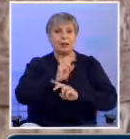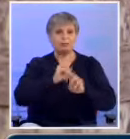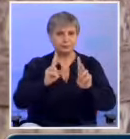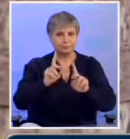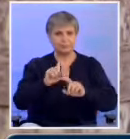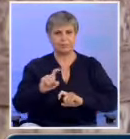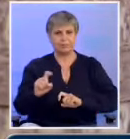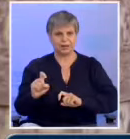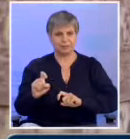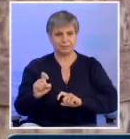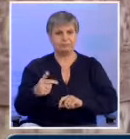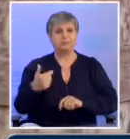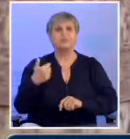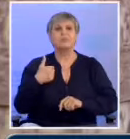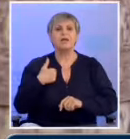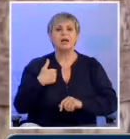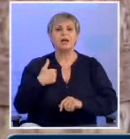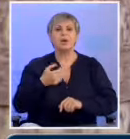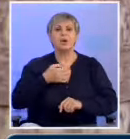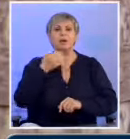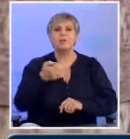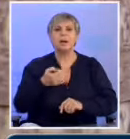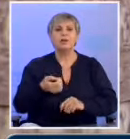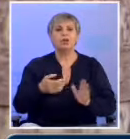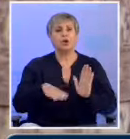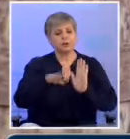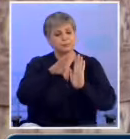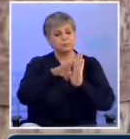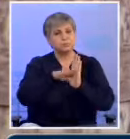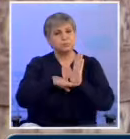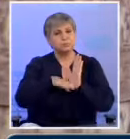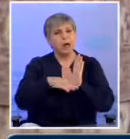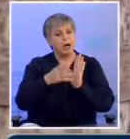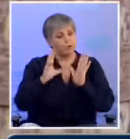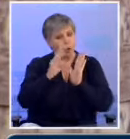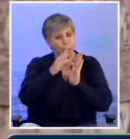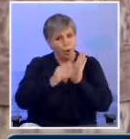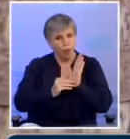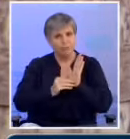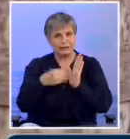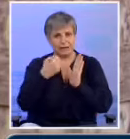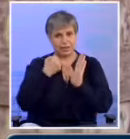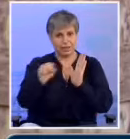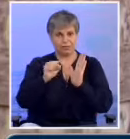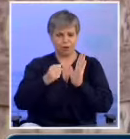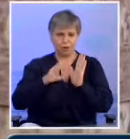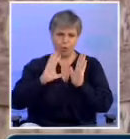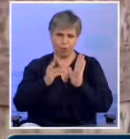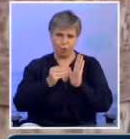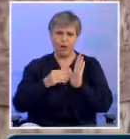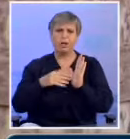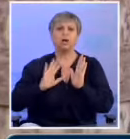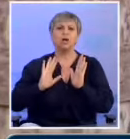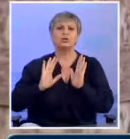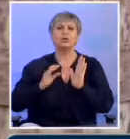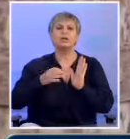έχω μία διαφωνία με το νομοθέτημα αυτό στο σύνολό του. Πιστεύω ότι είναι η πολιτική δικονομία η